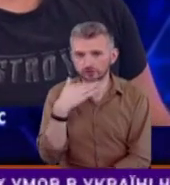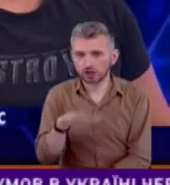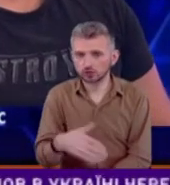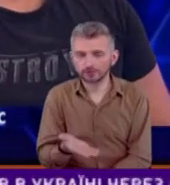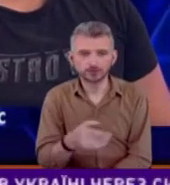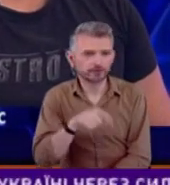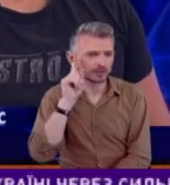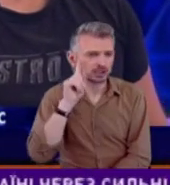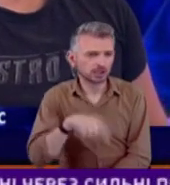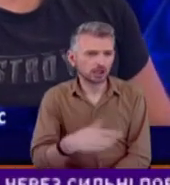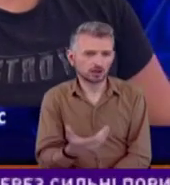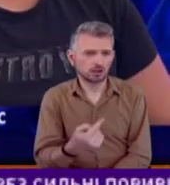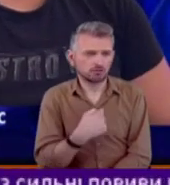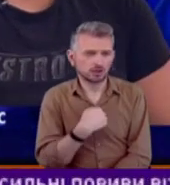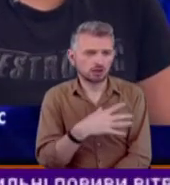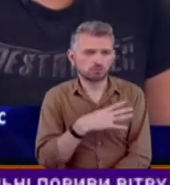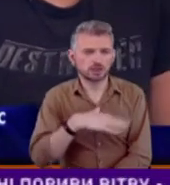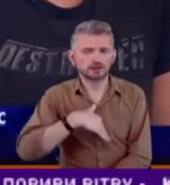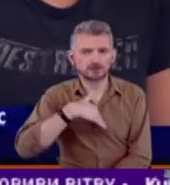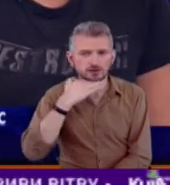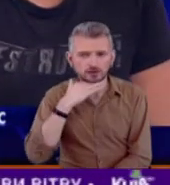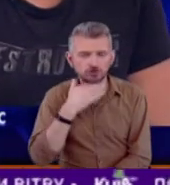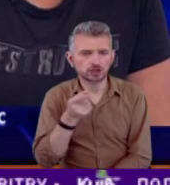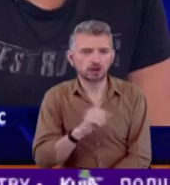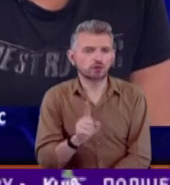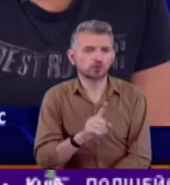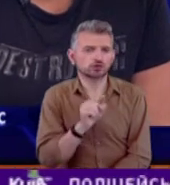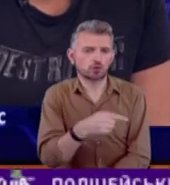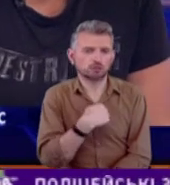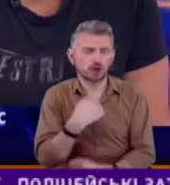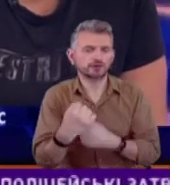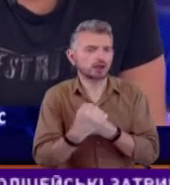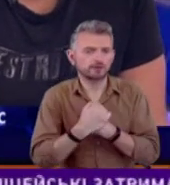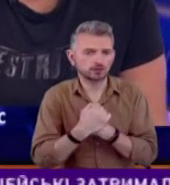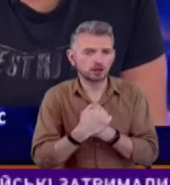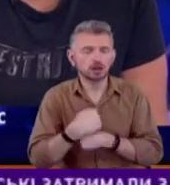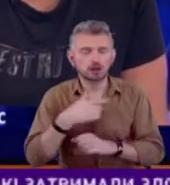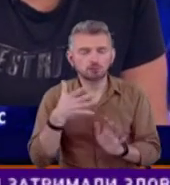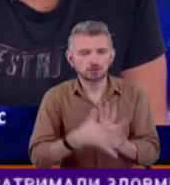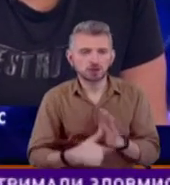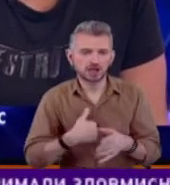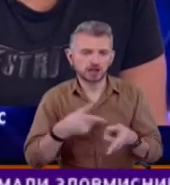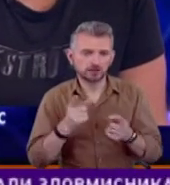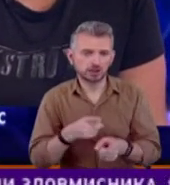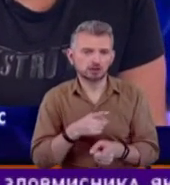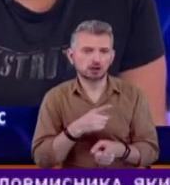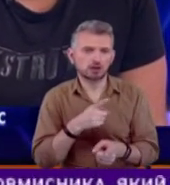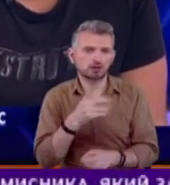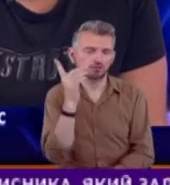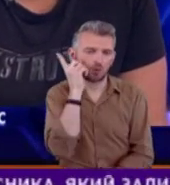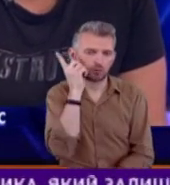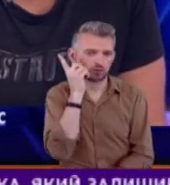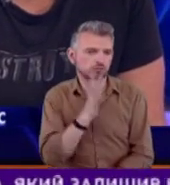Ви знаєте, мені було достатньо того, що він мене зупинив, і я розумів, що я дійсно розмовляв по